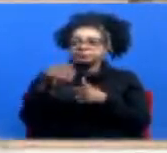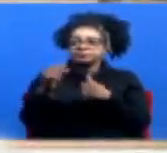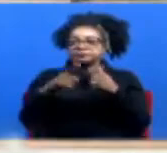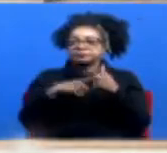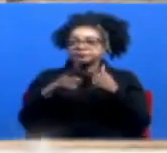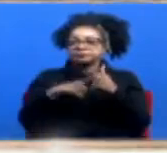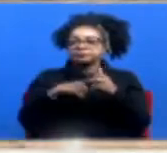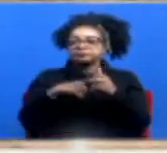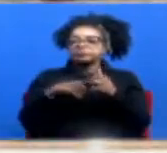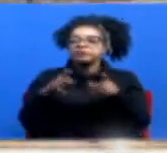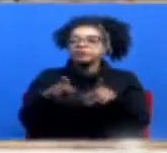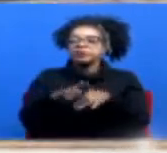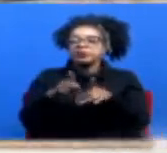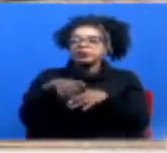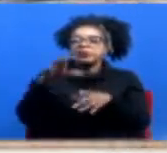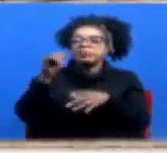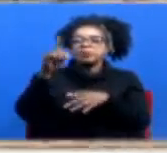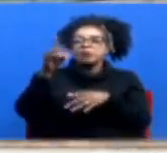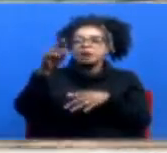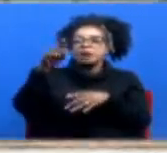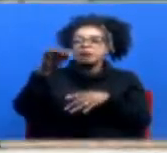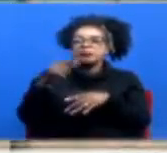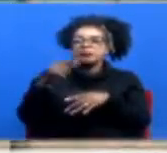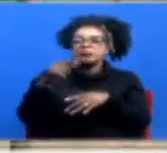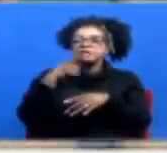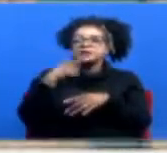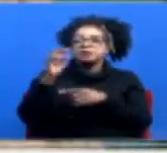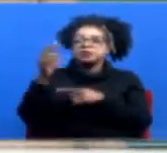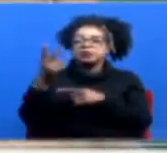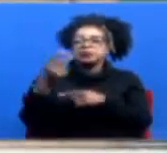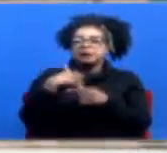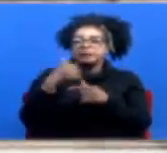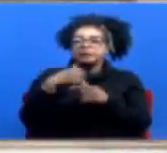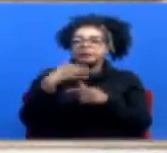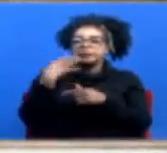536.30. Abdullahi Buthul alikuwa wa pili kwa kuzoa alama